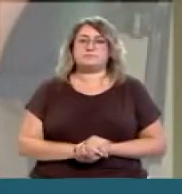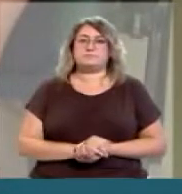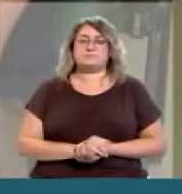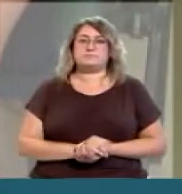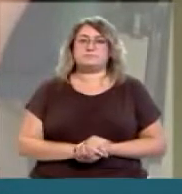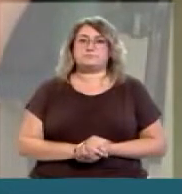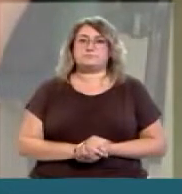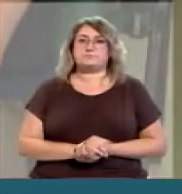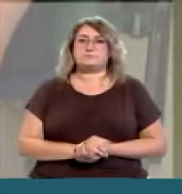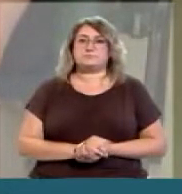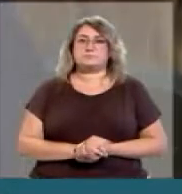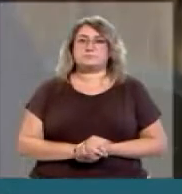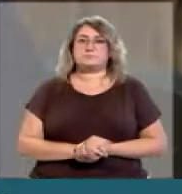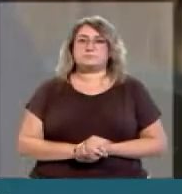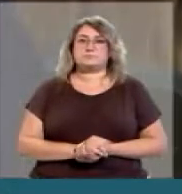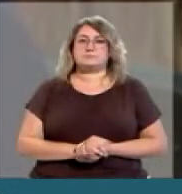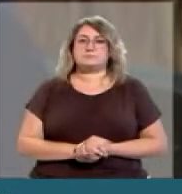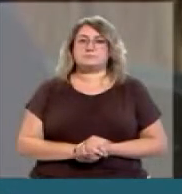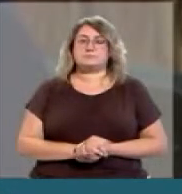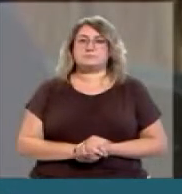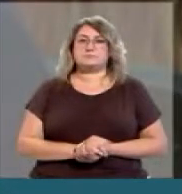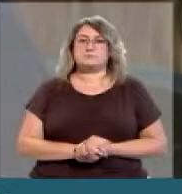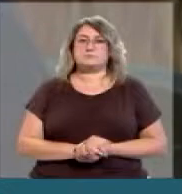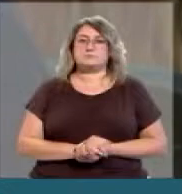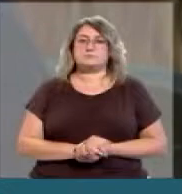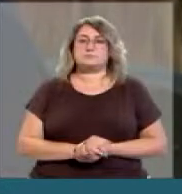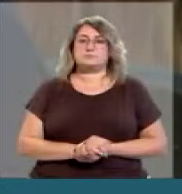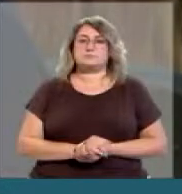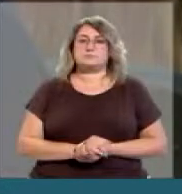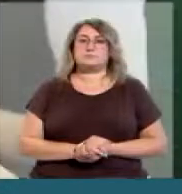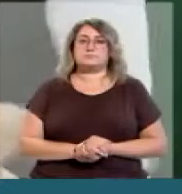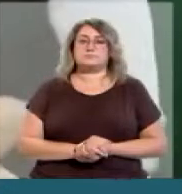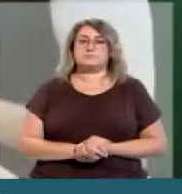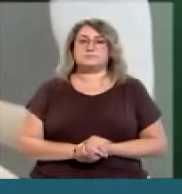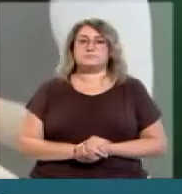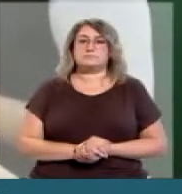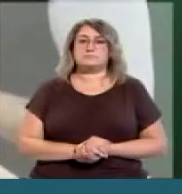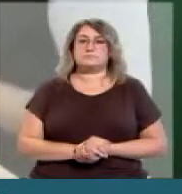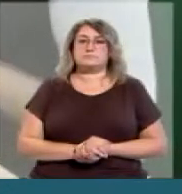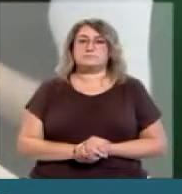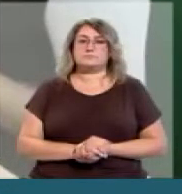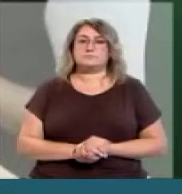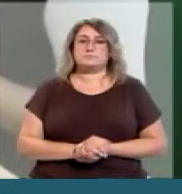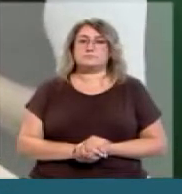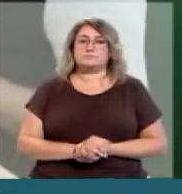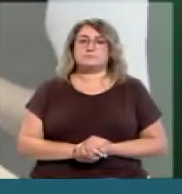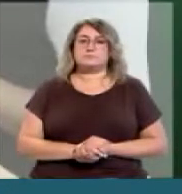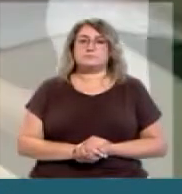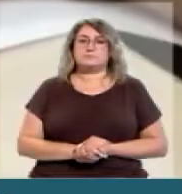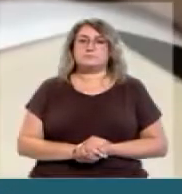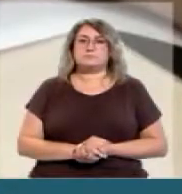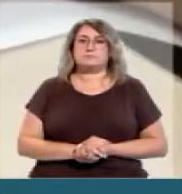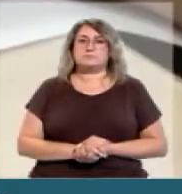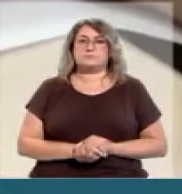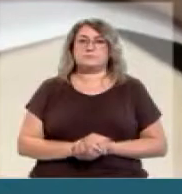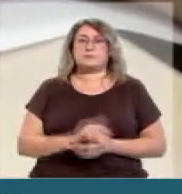есеп мөлшері өседі. Биыл ол 3180 болса, 2023 жылы 3450 теңге болмақ.